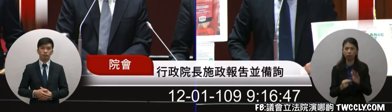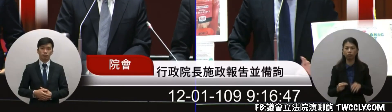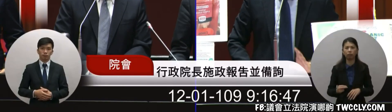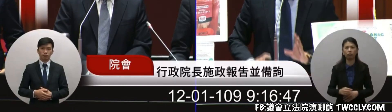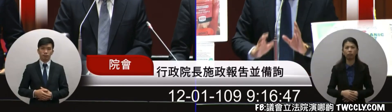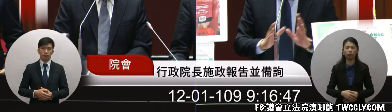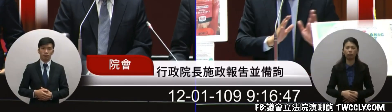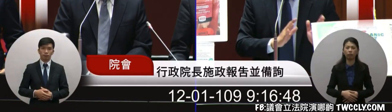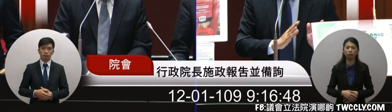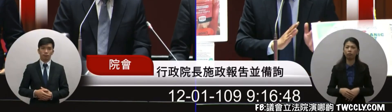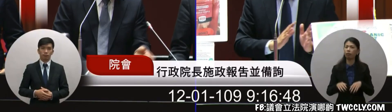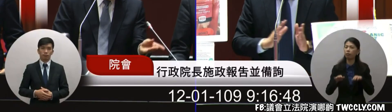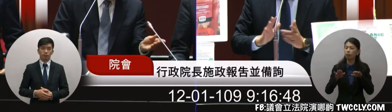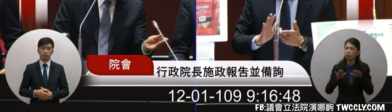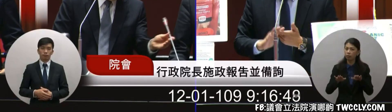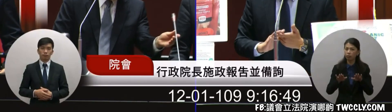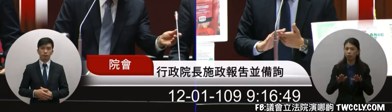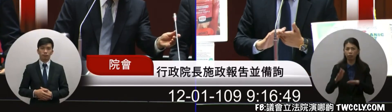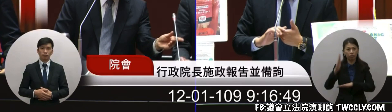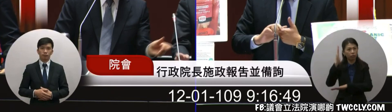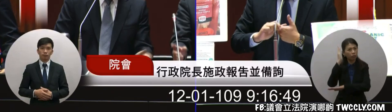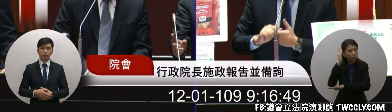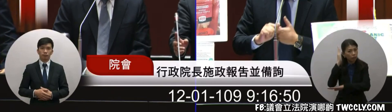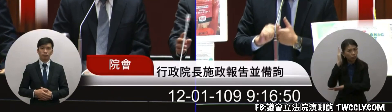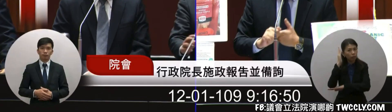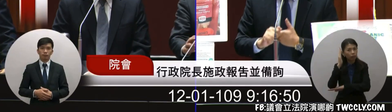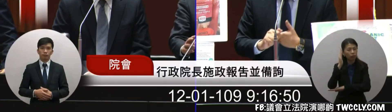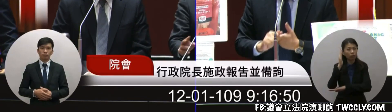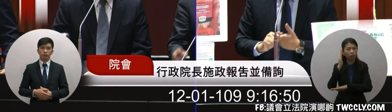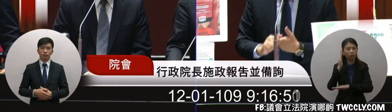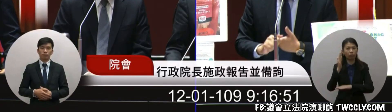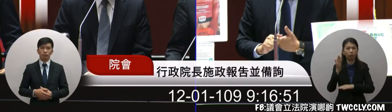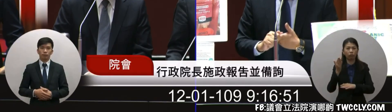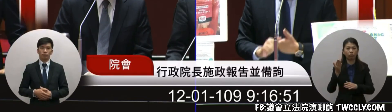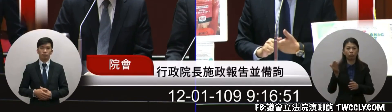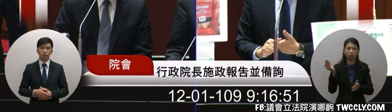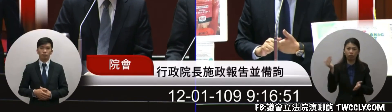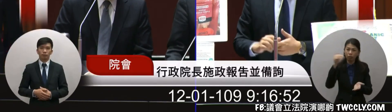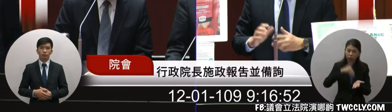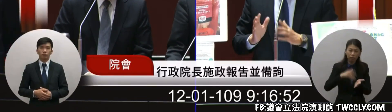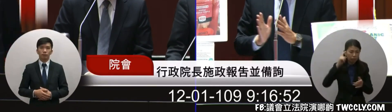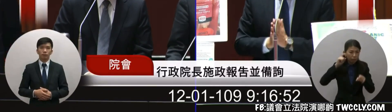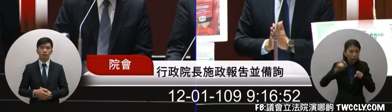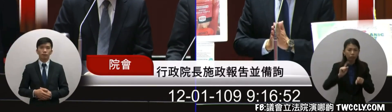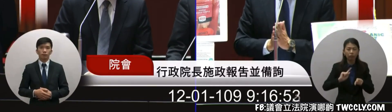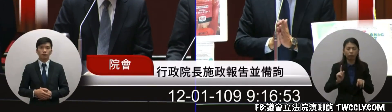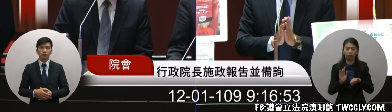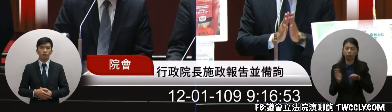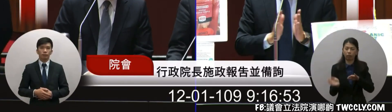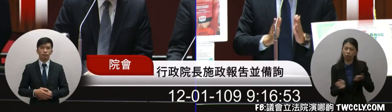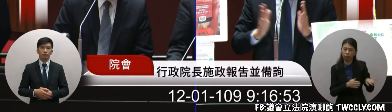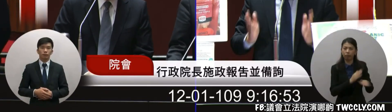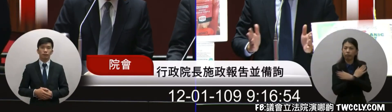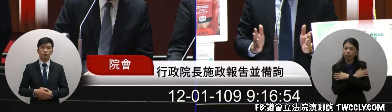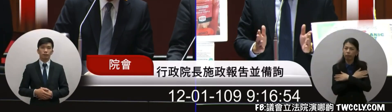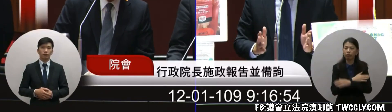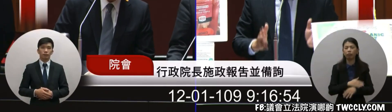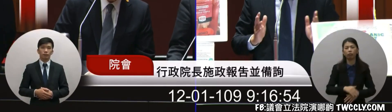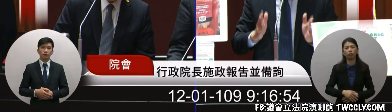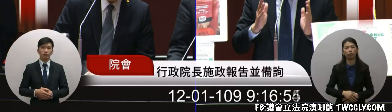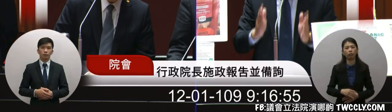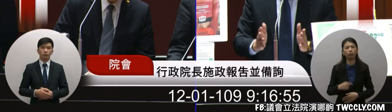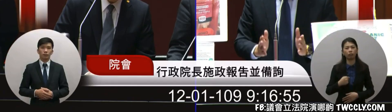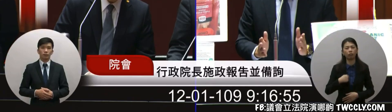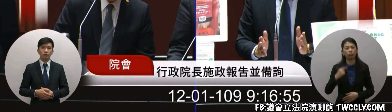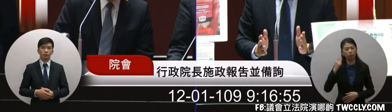管说我们现在是政府，现在你们的这个善后的方式怎么弄哈，但是现在其实是我只能说哈，我们真